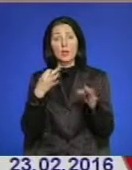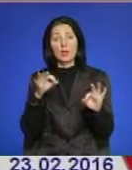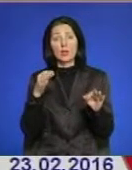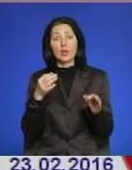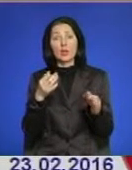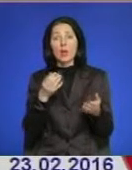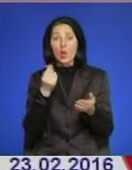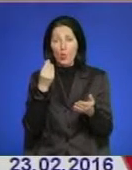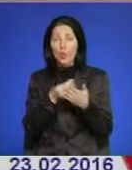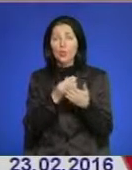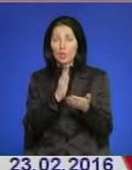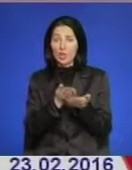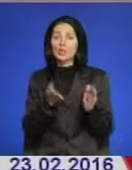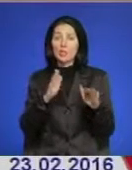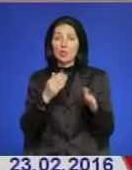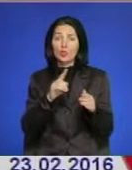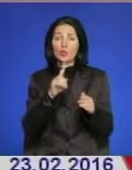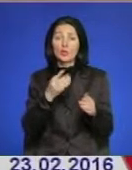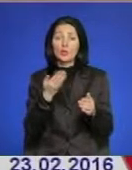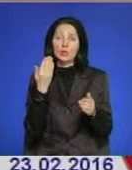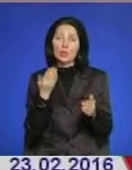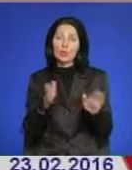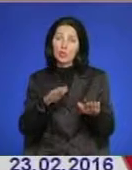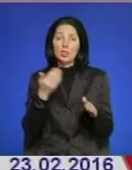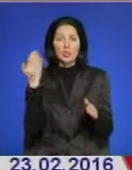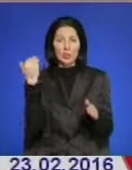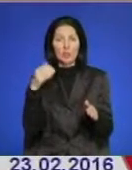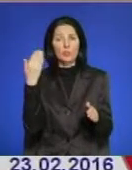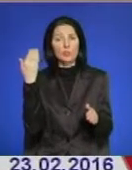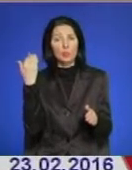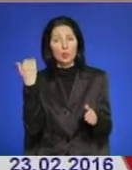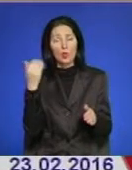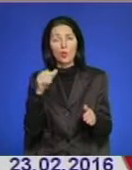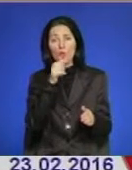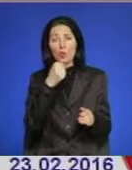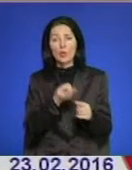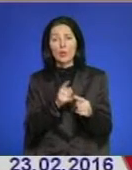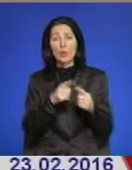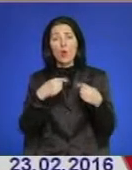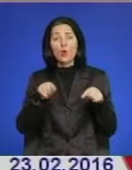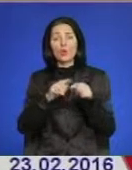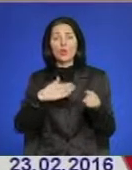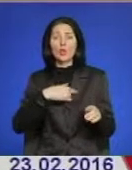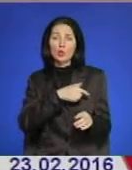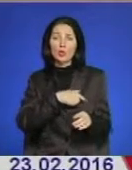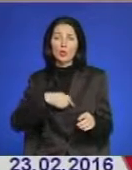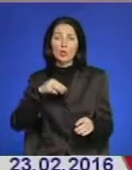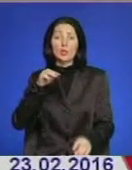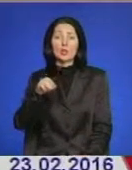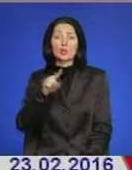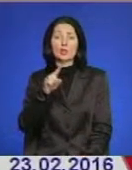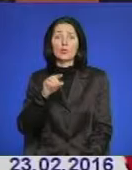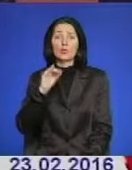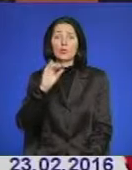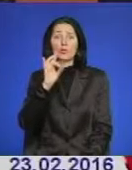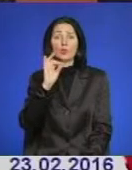року. От. А чий цей округ? Ну, це округ нашого депутата Тараса Зиновича